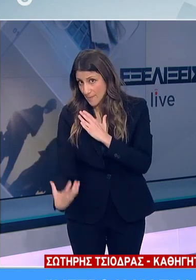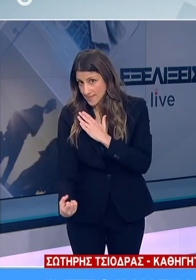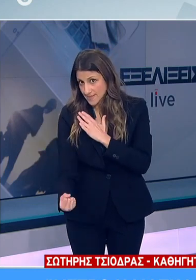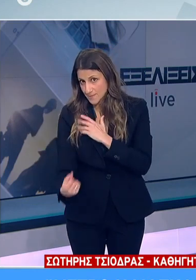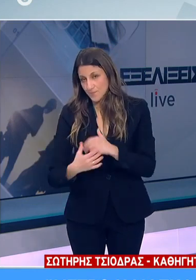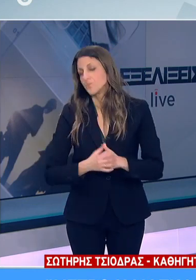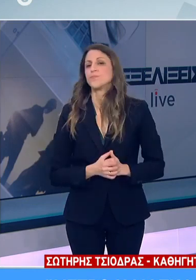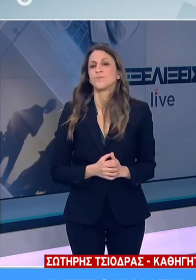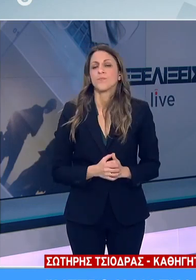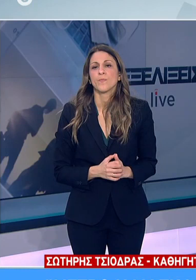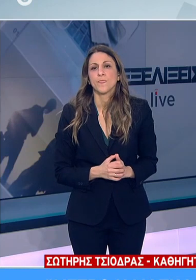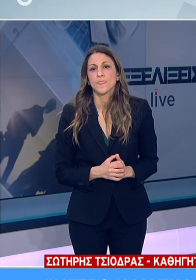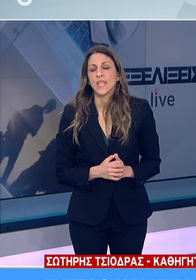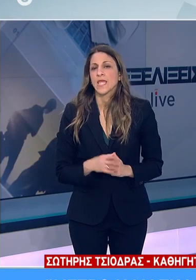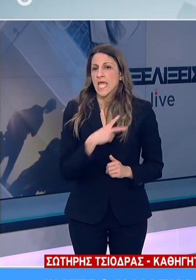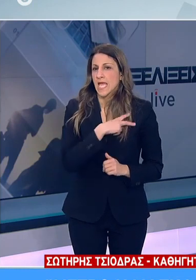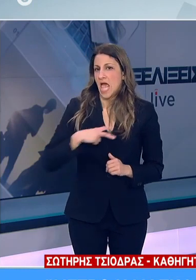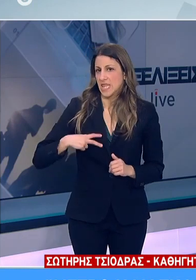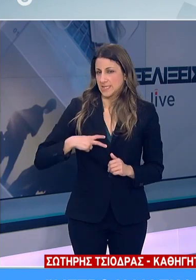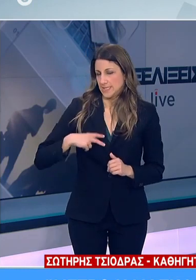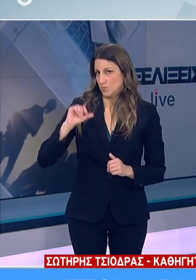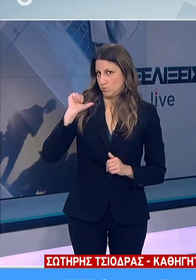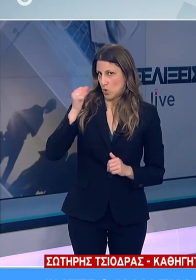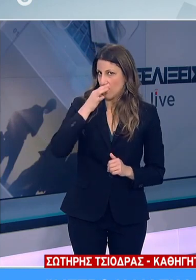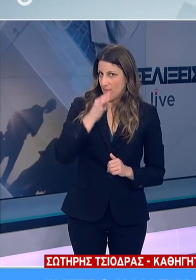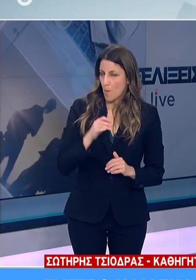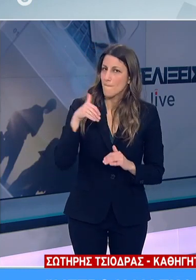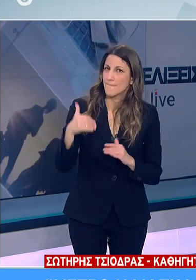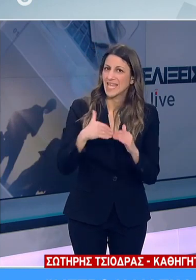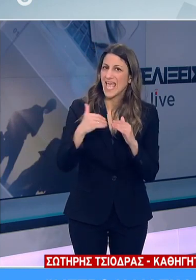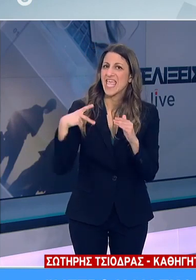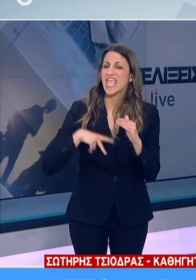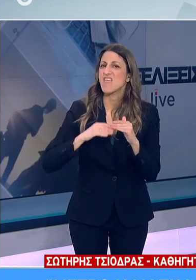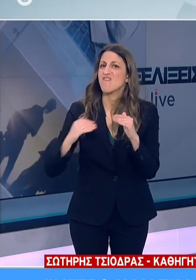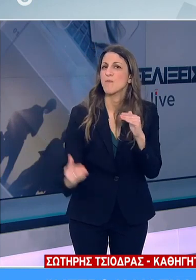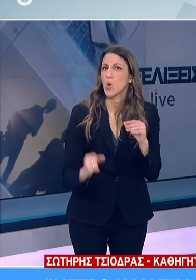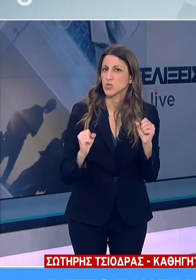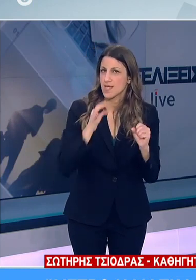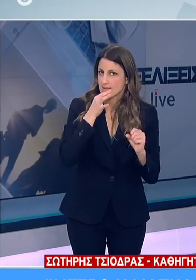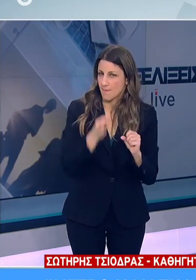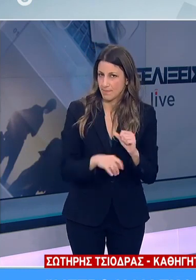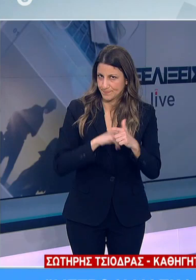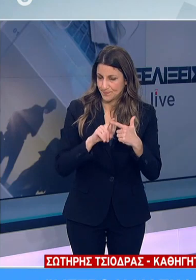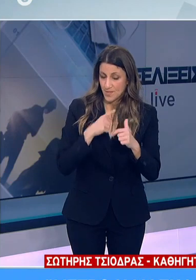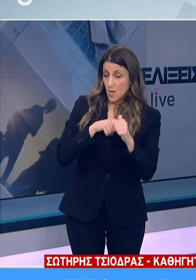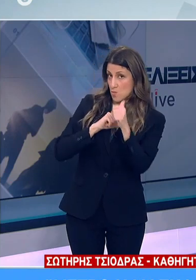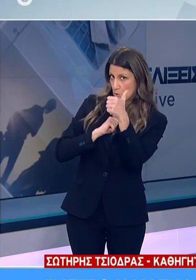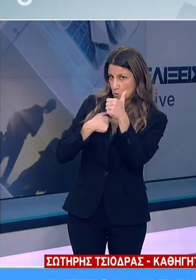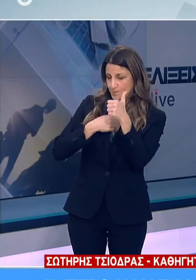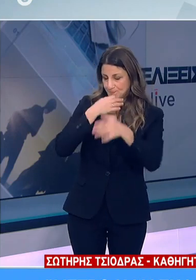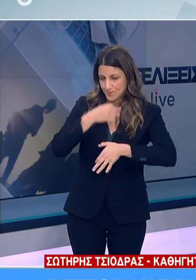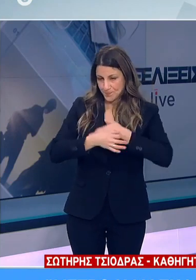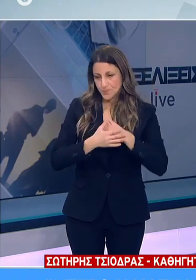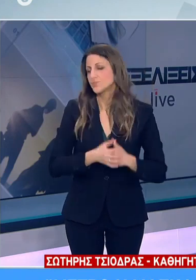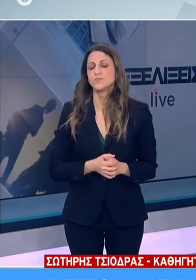Δεν ξέρω, μπορεί να τοποθετηθεί και ο Υπουργός, αλλά να πω τα δύο-τρία βασικά πράγματα που νομίζω σχετίζονται με την